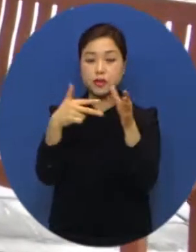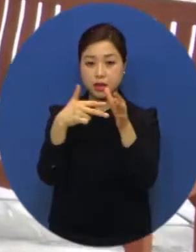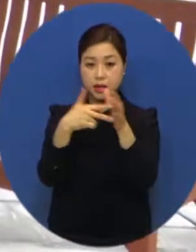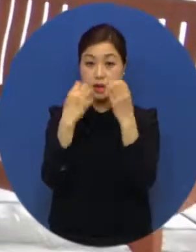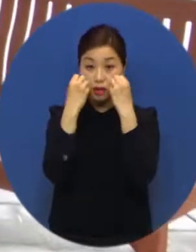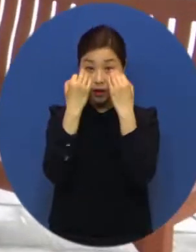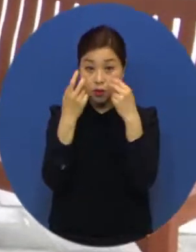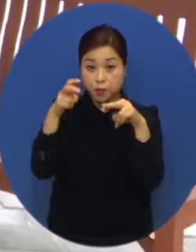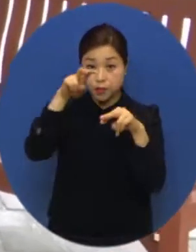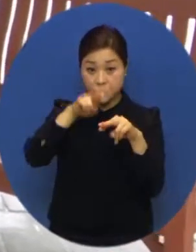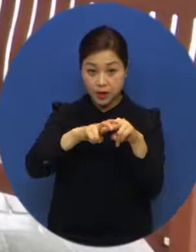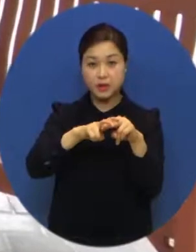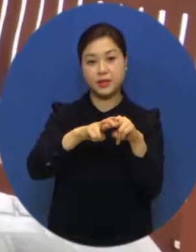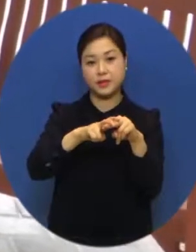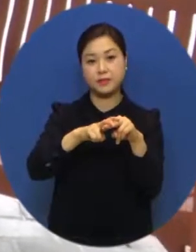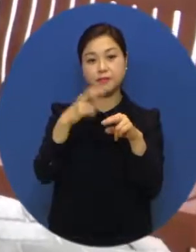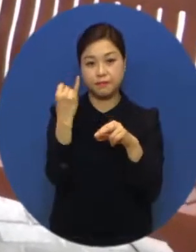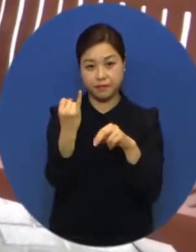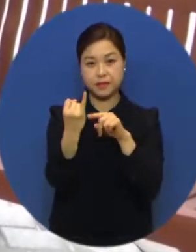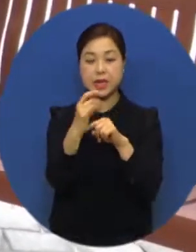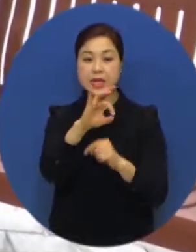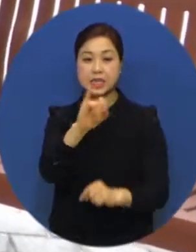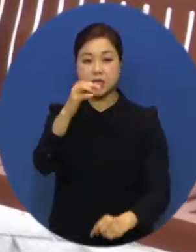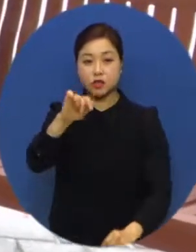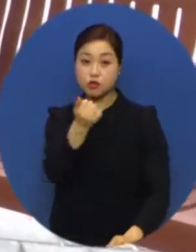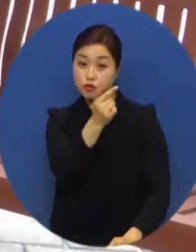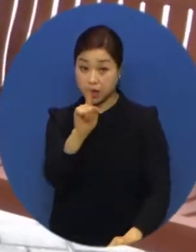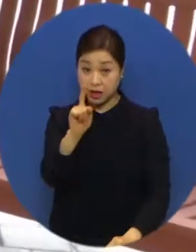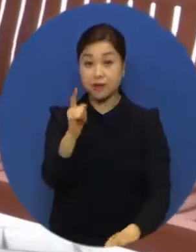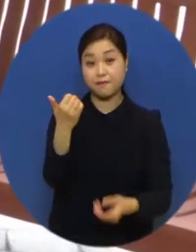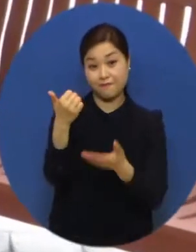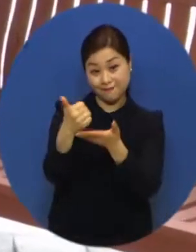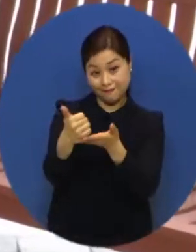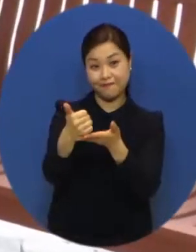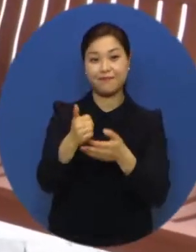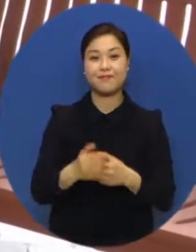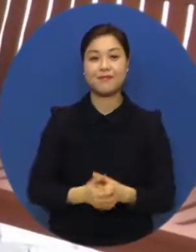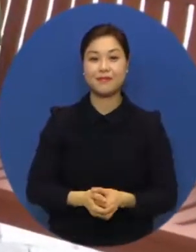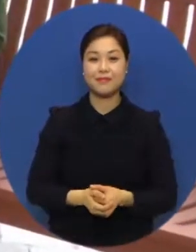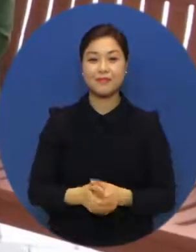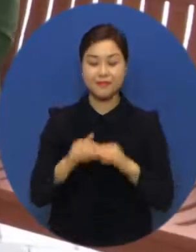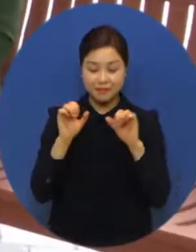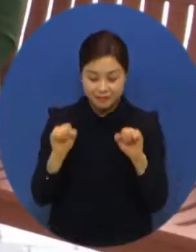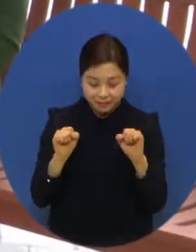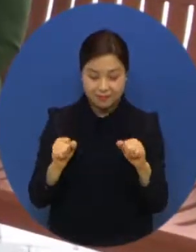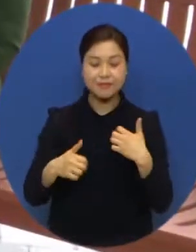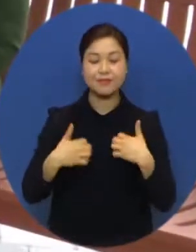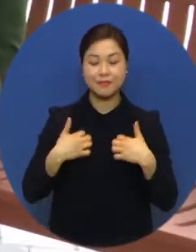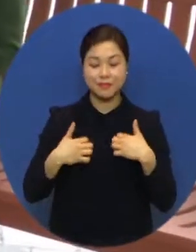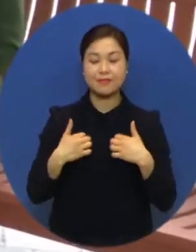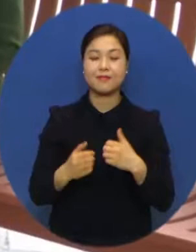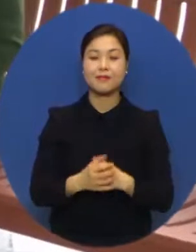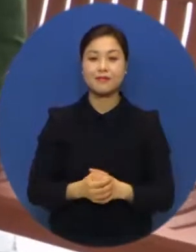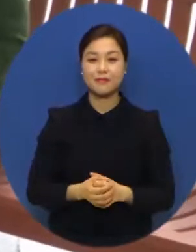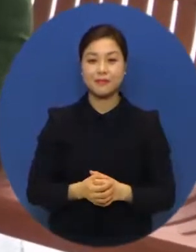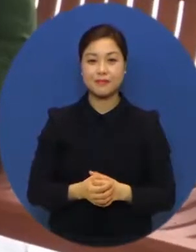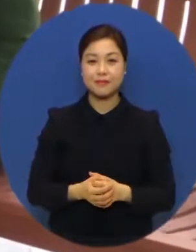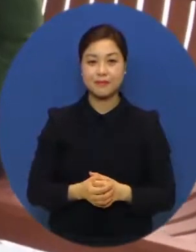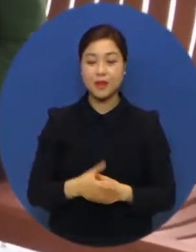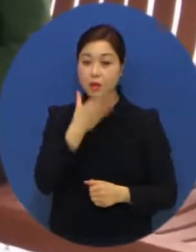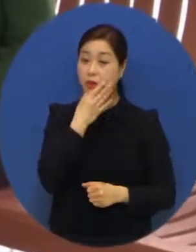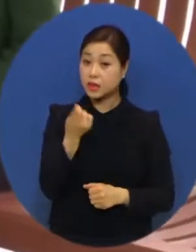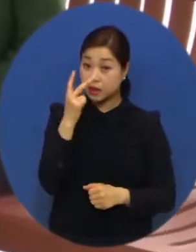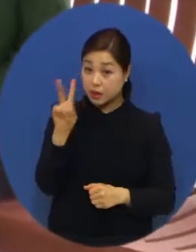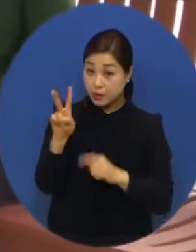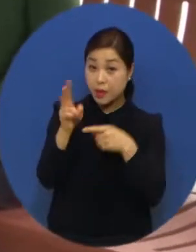새로운 수장이십니다. 이춘화 대표이사님 모셨습니다. 안녕하세요. 안녕하세요. 네, 반갑습니다. 네. 우리